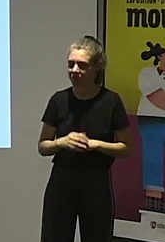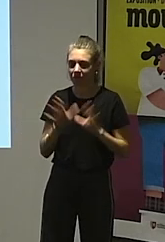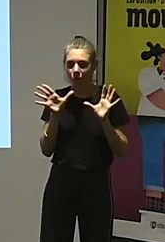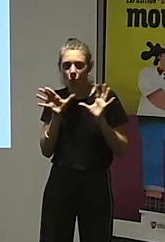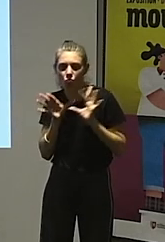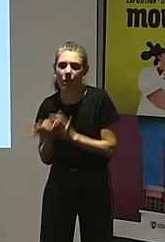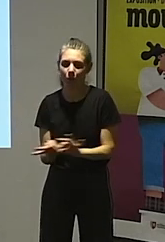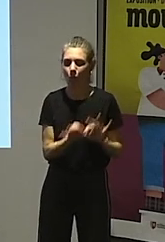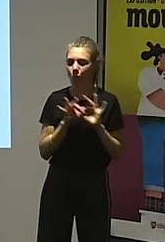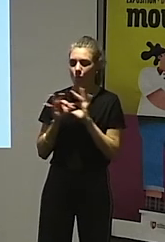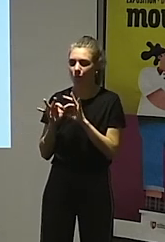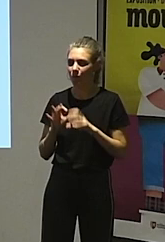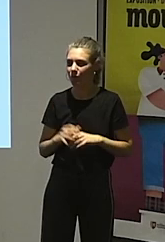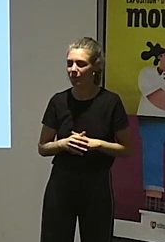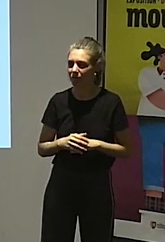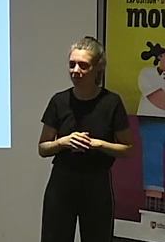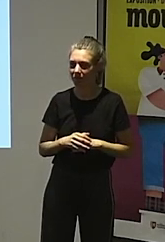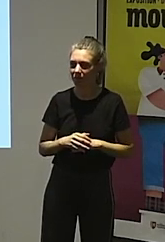Cohésion.